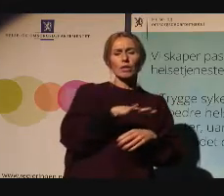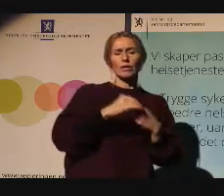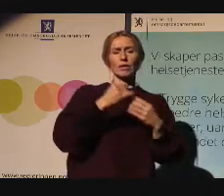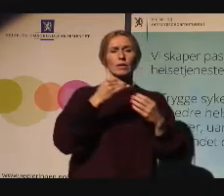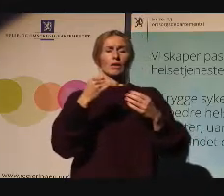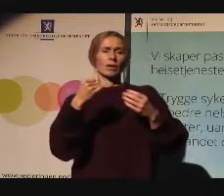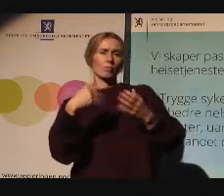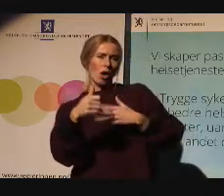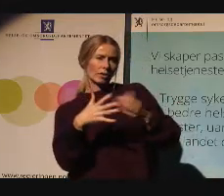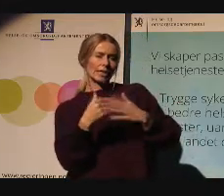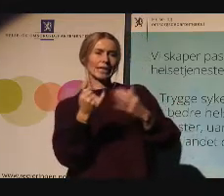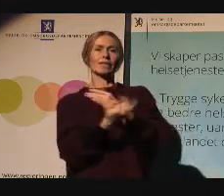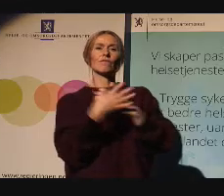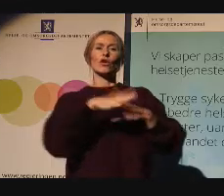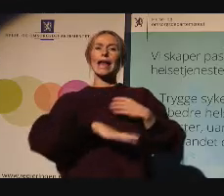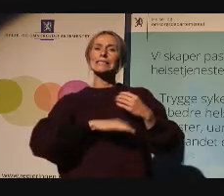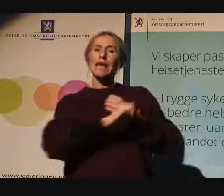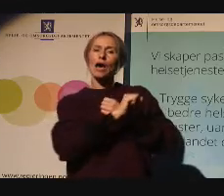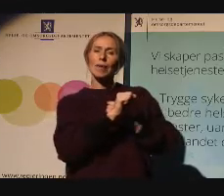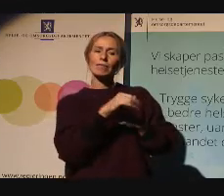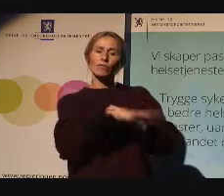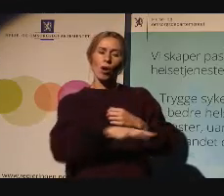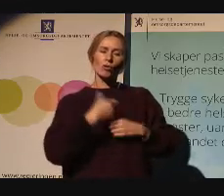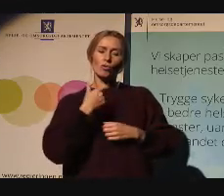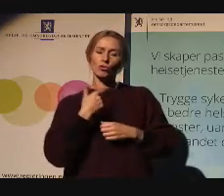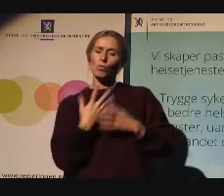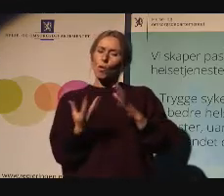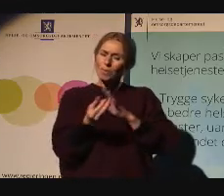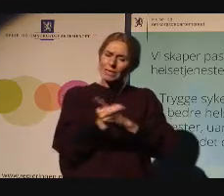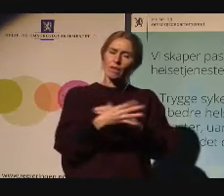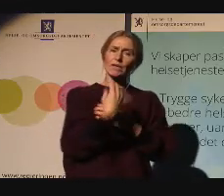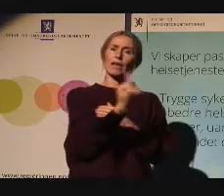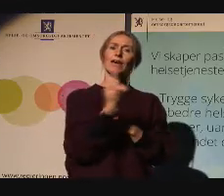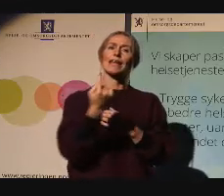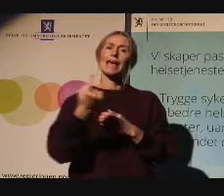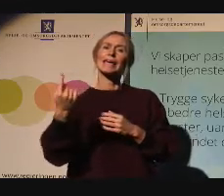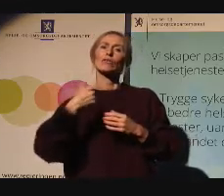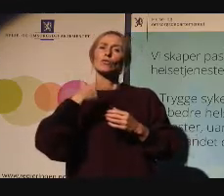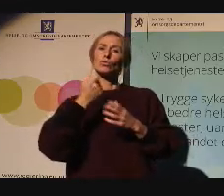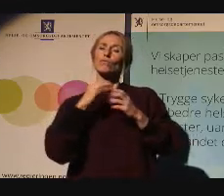for barn og unge, og bidra til at den enkelte ungdom får den nødvendige helsehjelp.